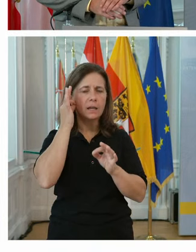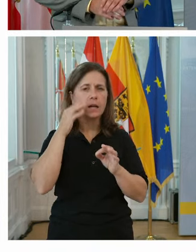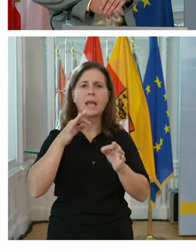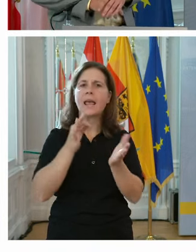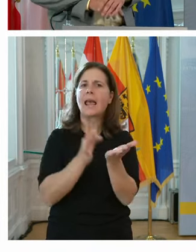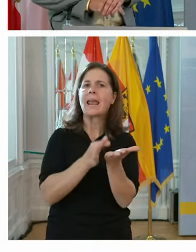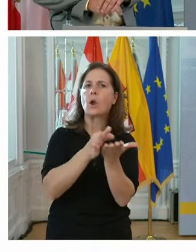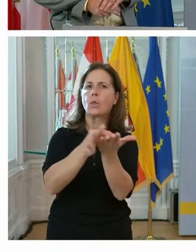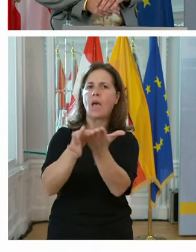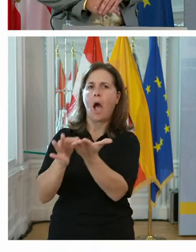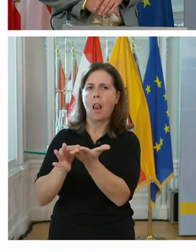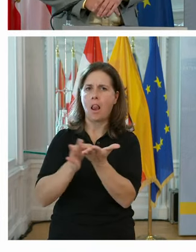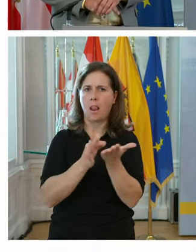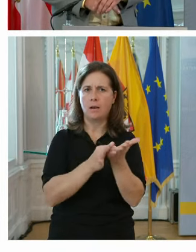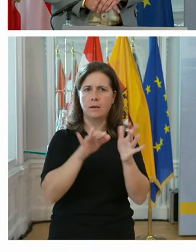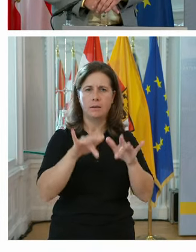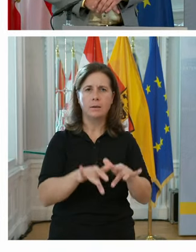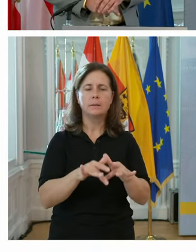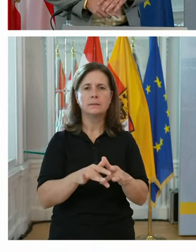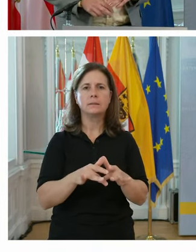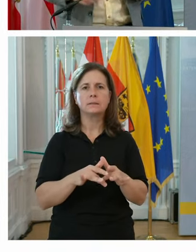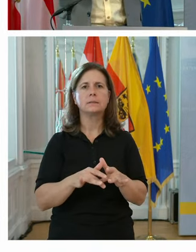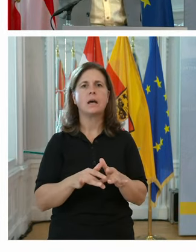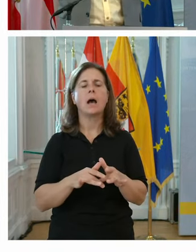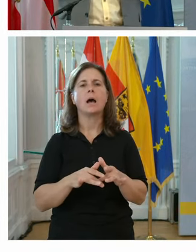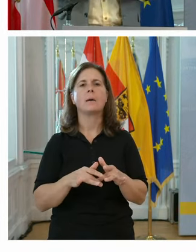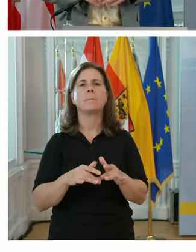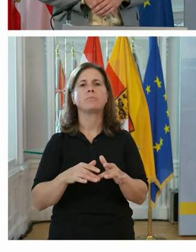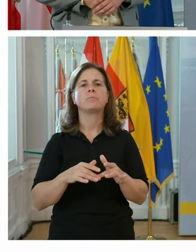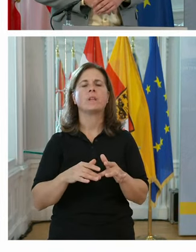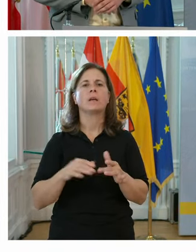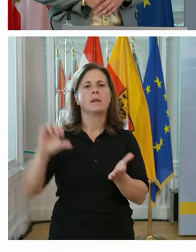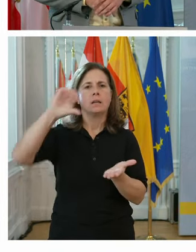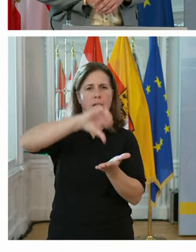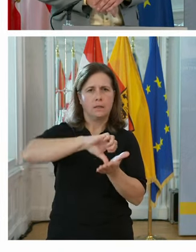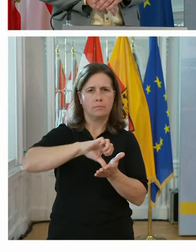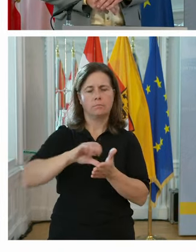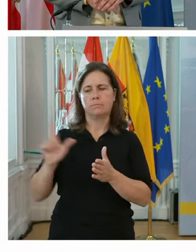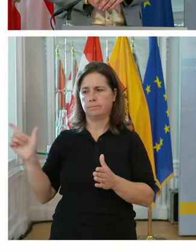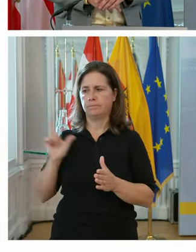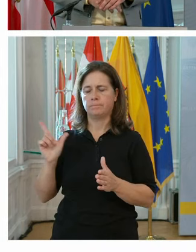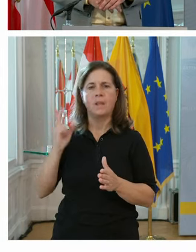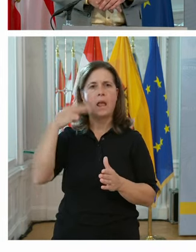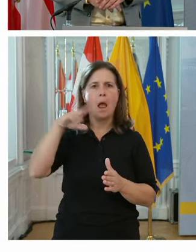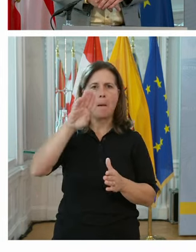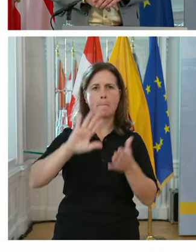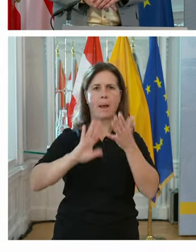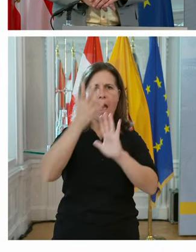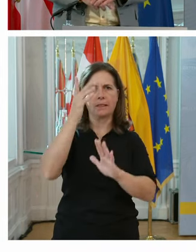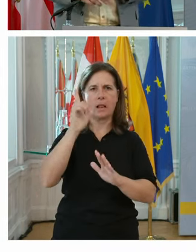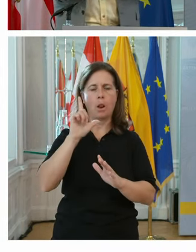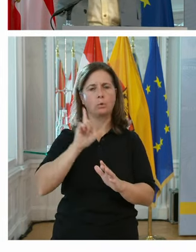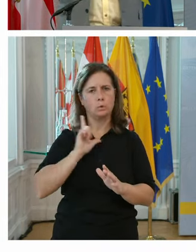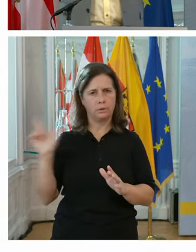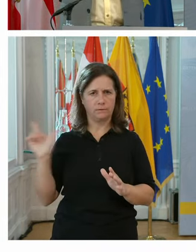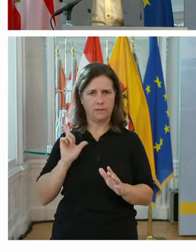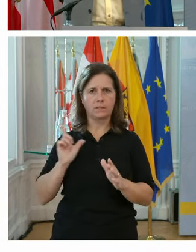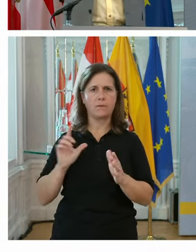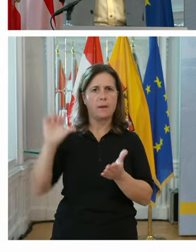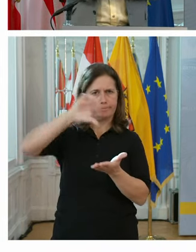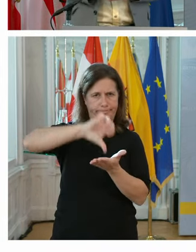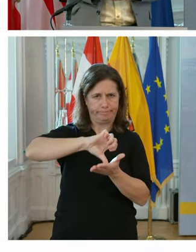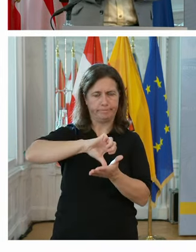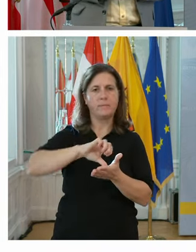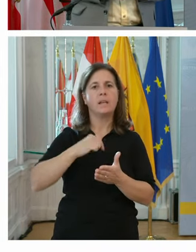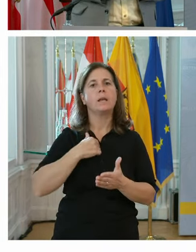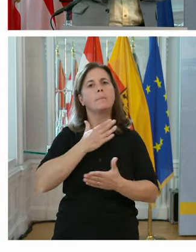regional organisiert. Es gibt dann noch ein Key-Account-Management, das aus mir und meinem Kollegen, dem Herrn Brandl, besteht. Ich würde Sie